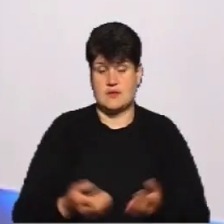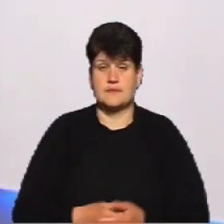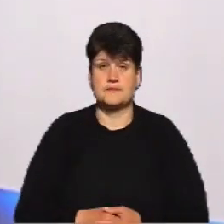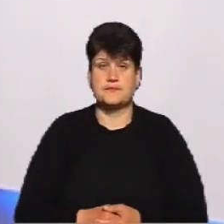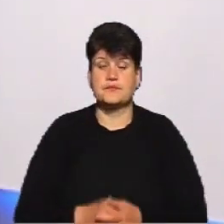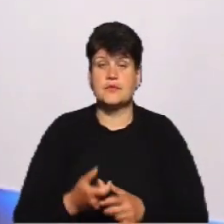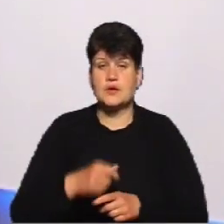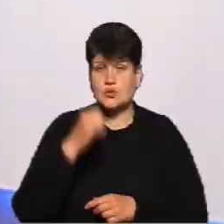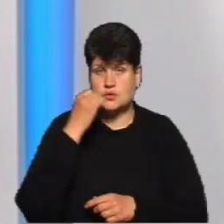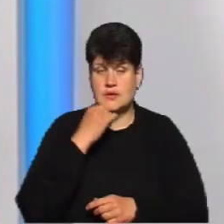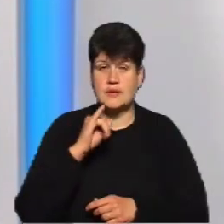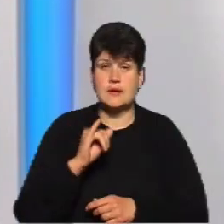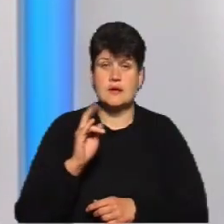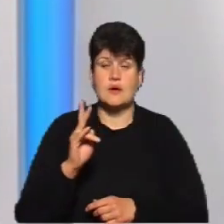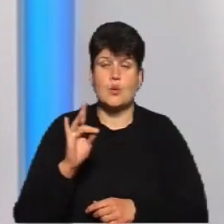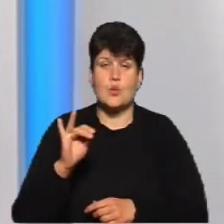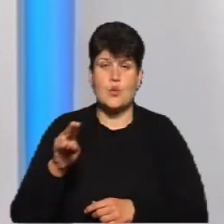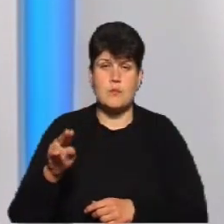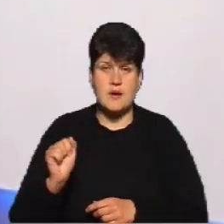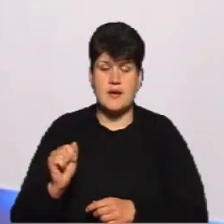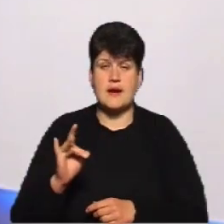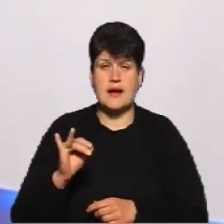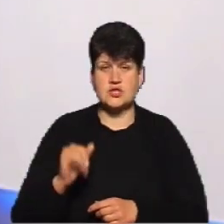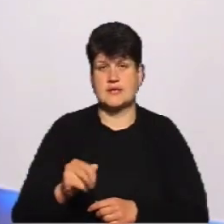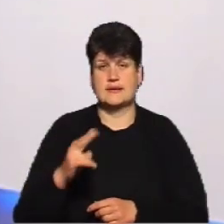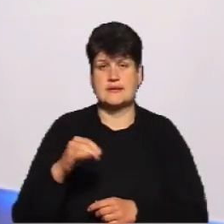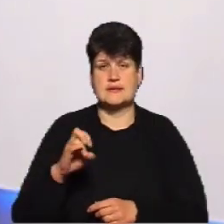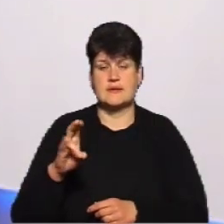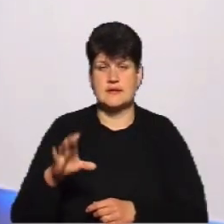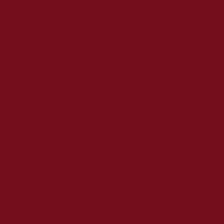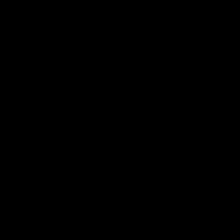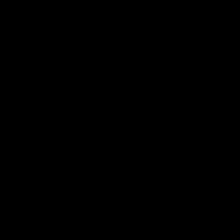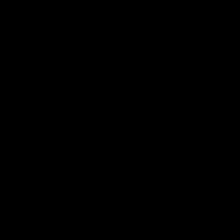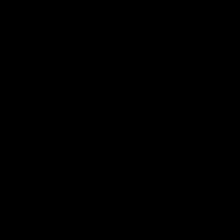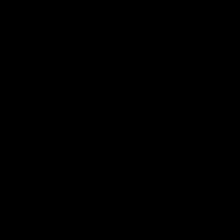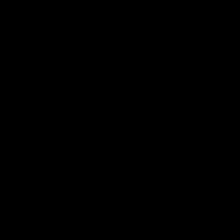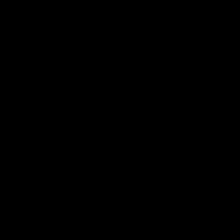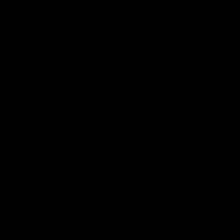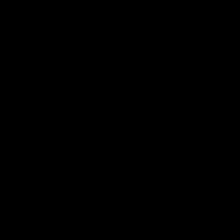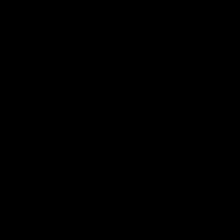Ірина Крупа, речниця ДСНС у Тернопільській області, була у нас сьогодні в гостях. Дякую, що були з нами.